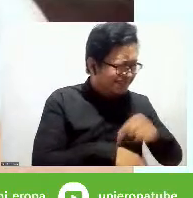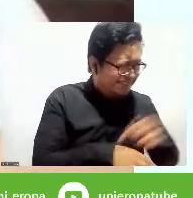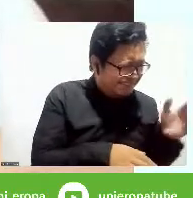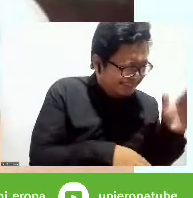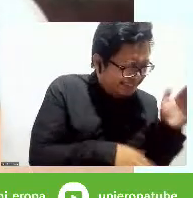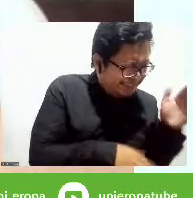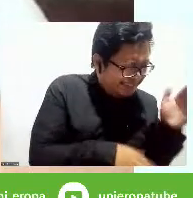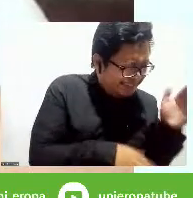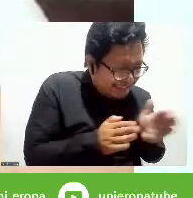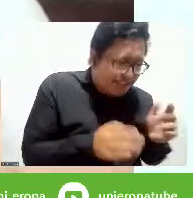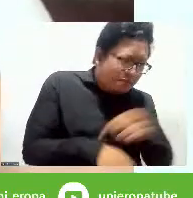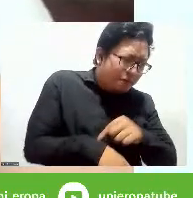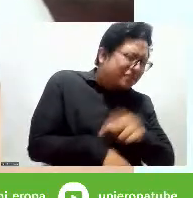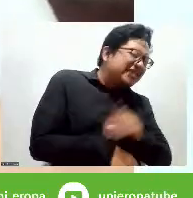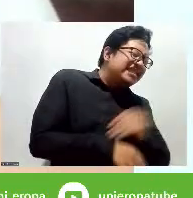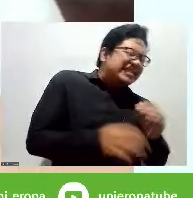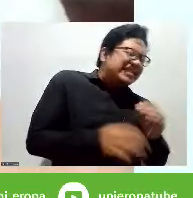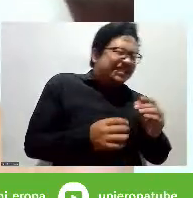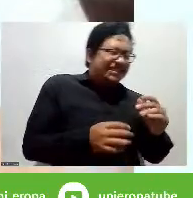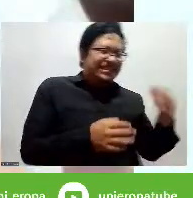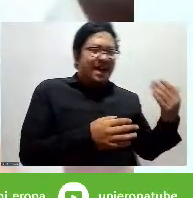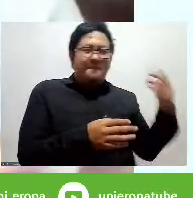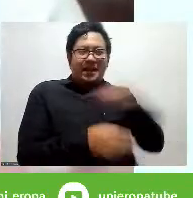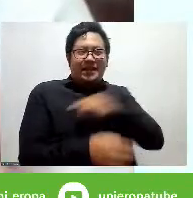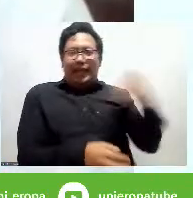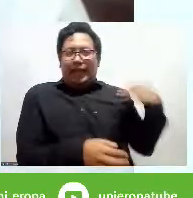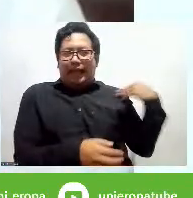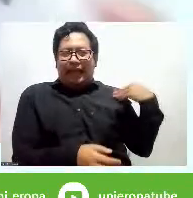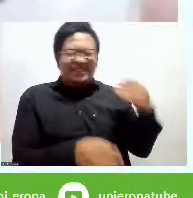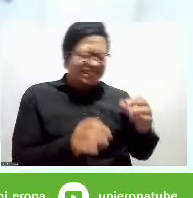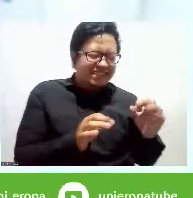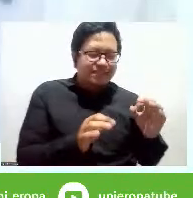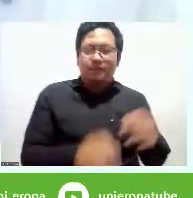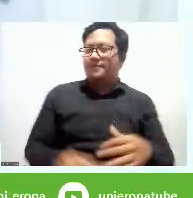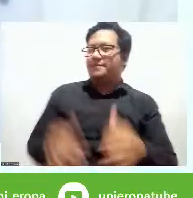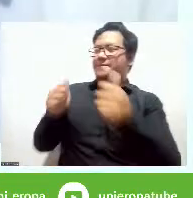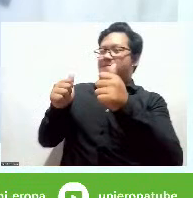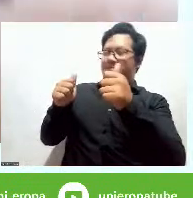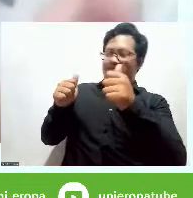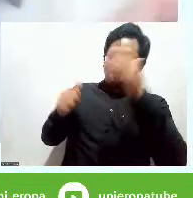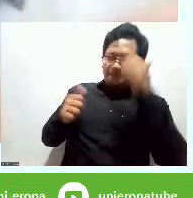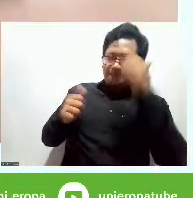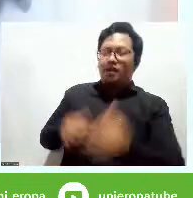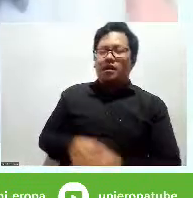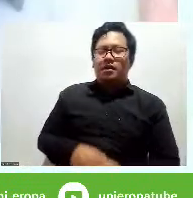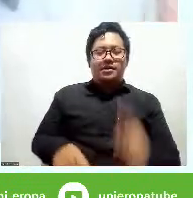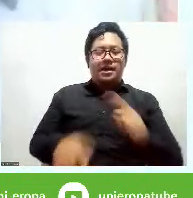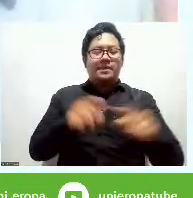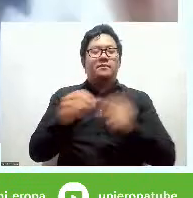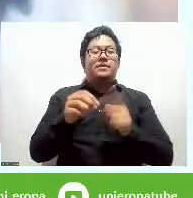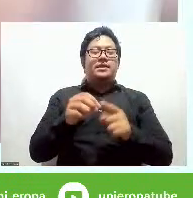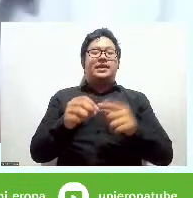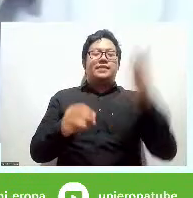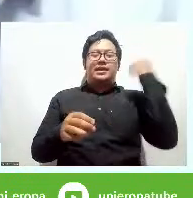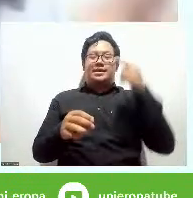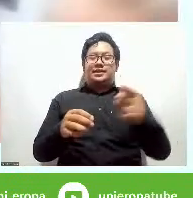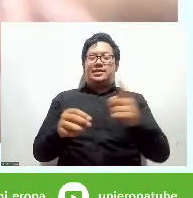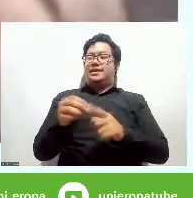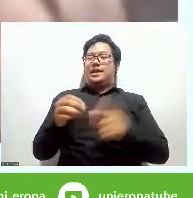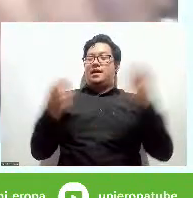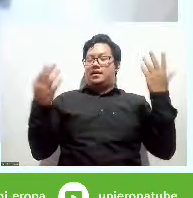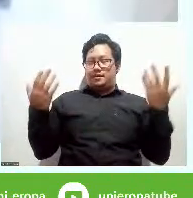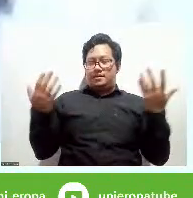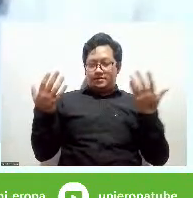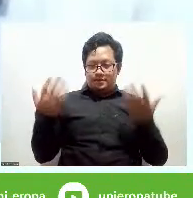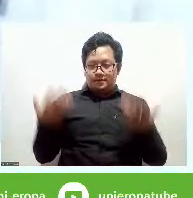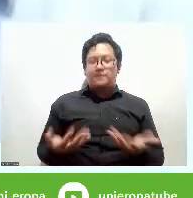siap waktu sudah habis ya sudah diperingatkan oleh panitia siap-siap ya tapi tapi poinnya tapi awalnya adalah banyak inovasi